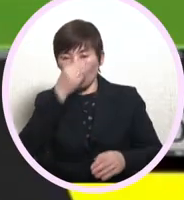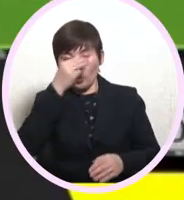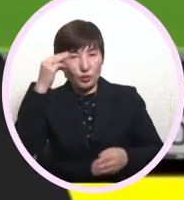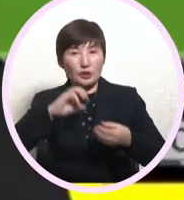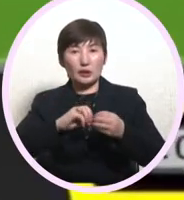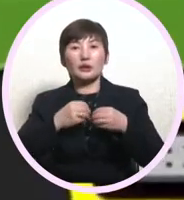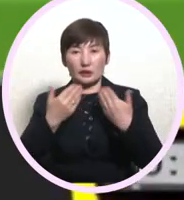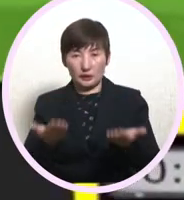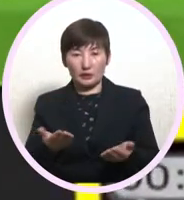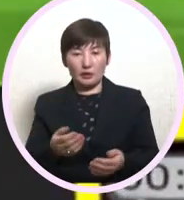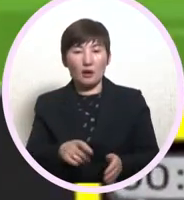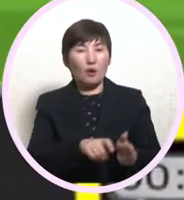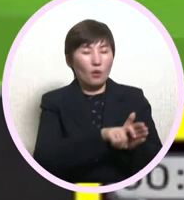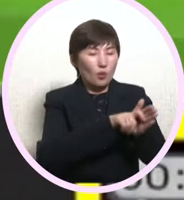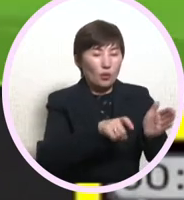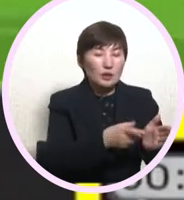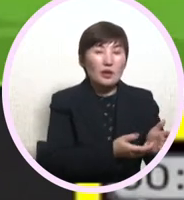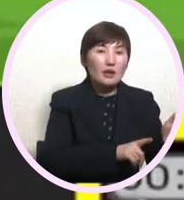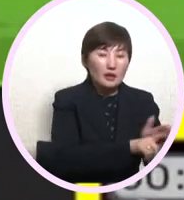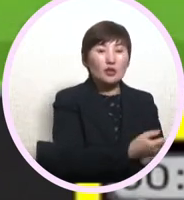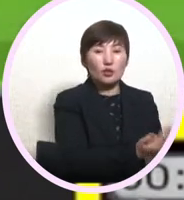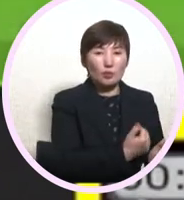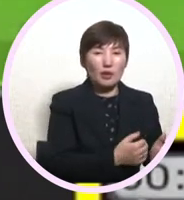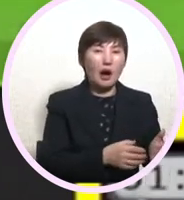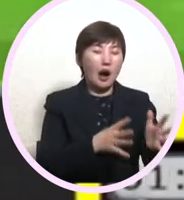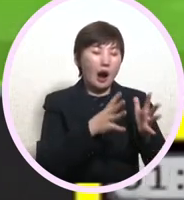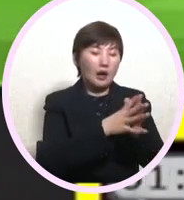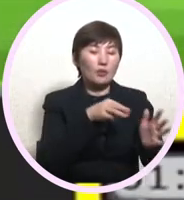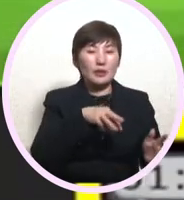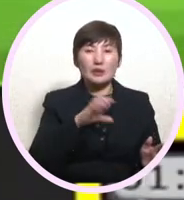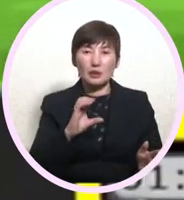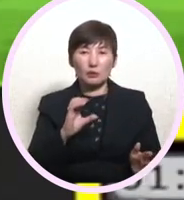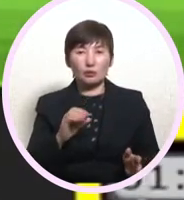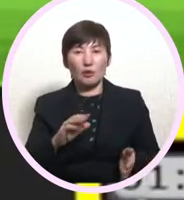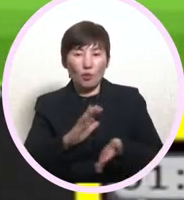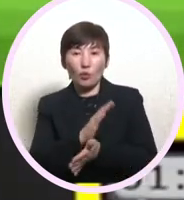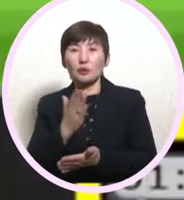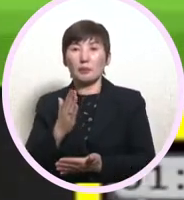За хугацааг тоолж эхлэхээс өмнө машин маань 10 метр секунд хурдтай байсан байна.